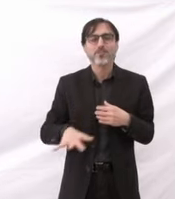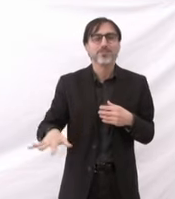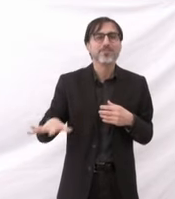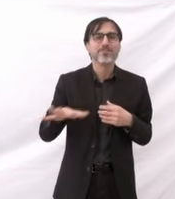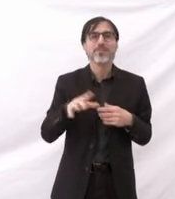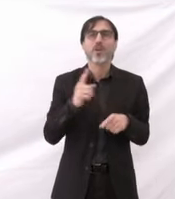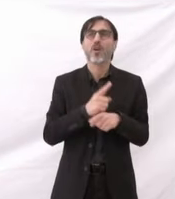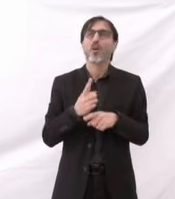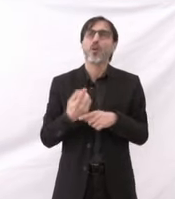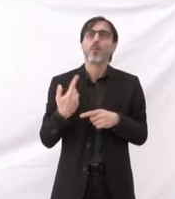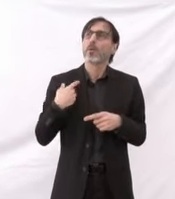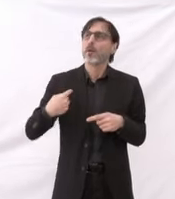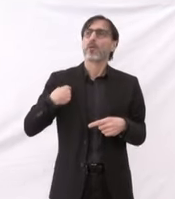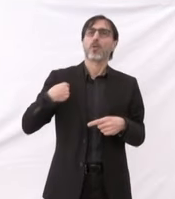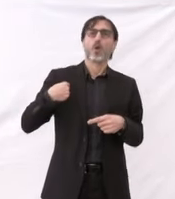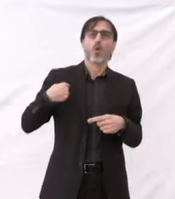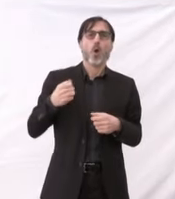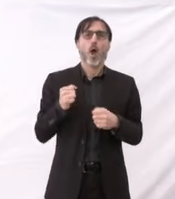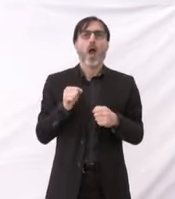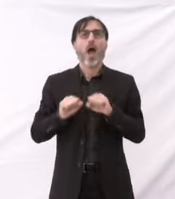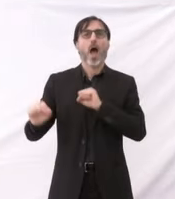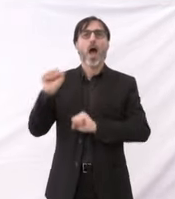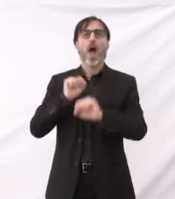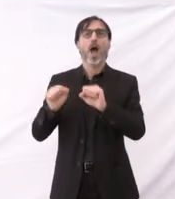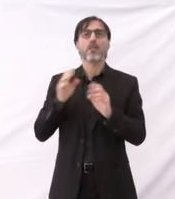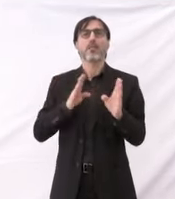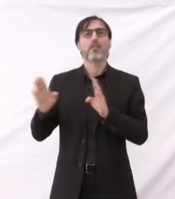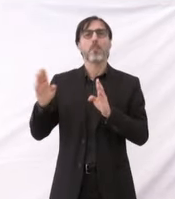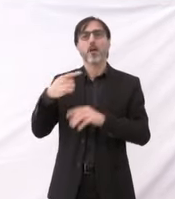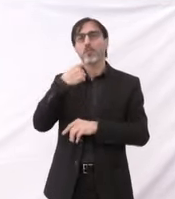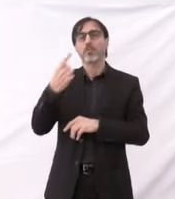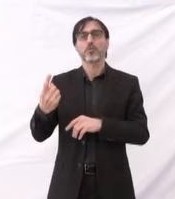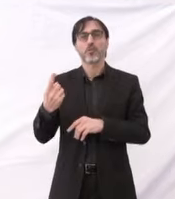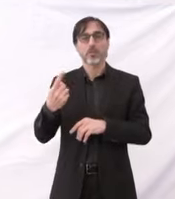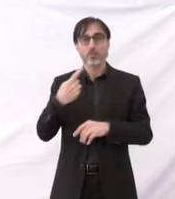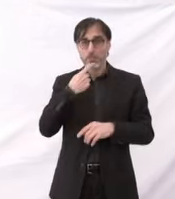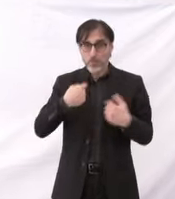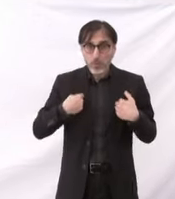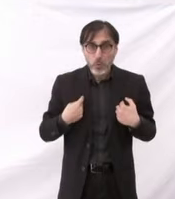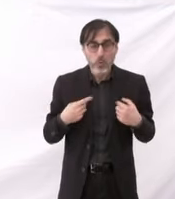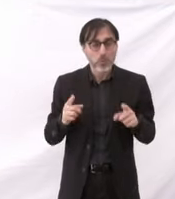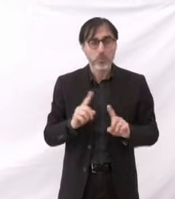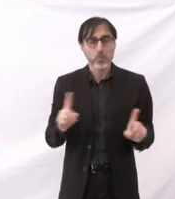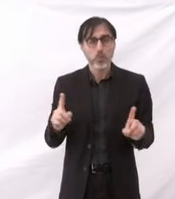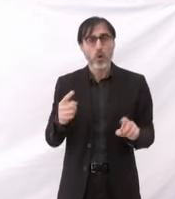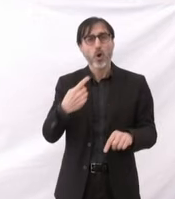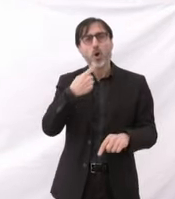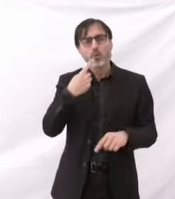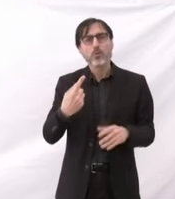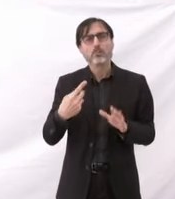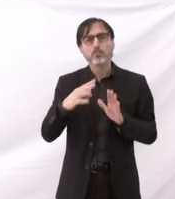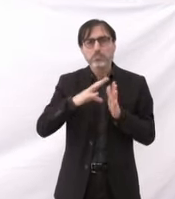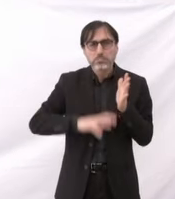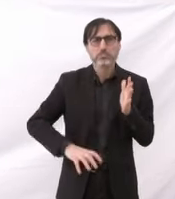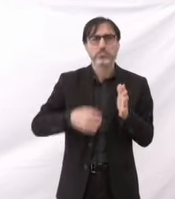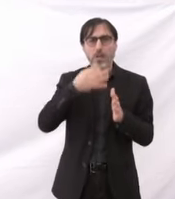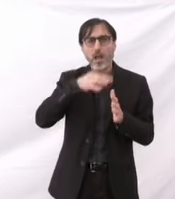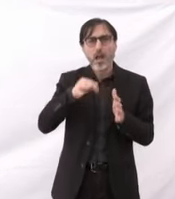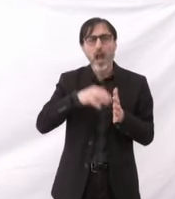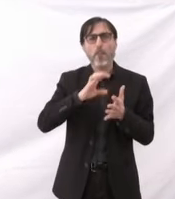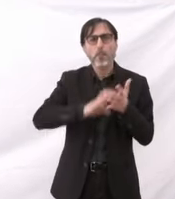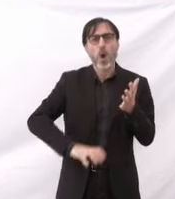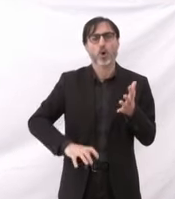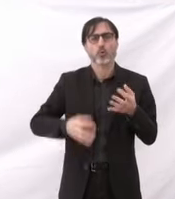bocca di essere l'antimafia. E non lo dice Luigi Ciotti, ma c'è un rapporto ufficiale